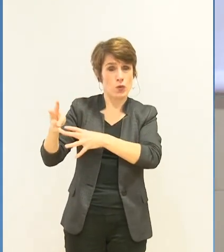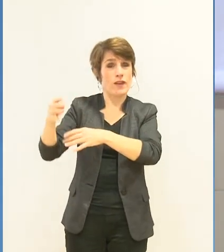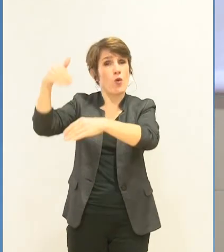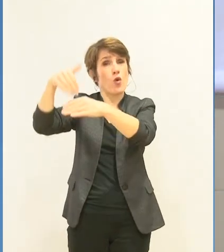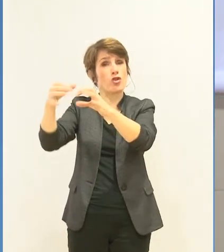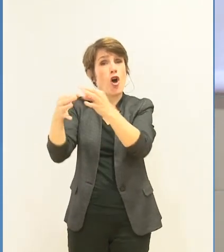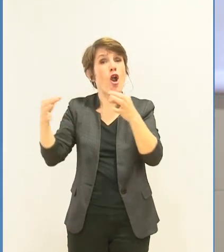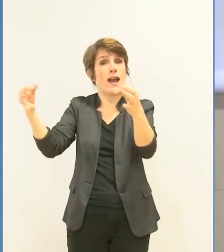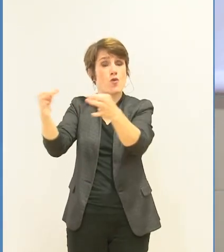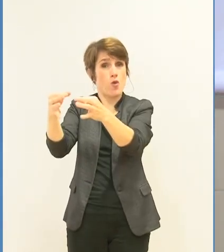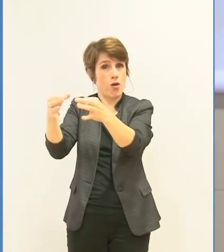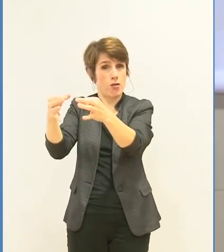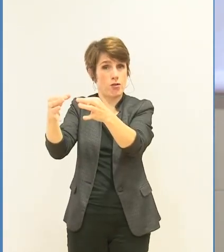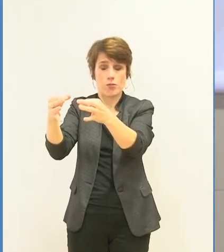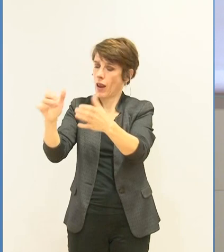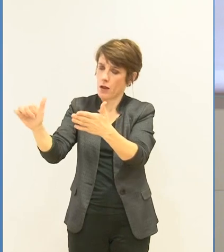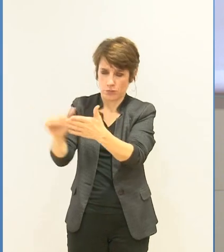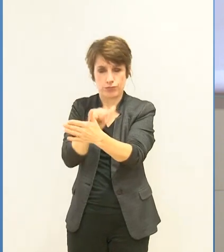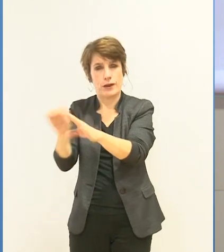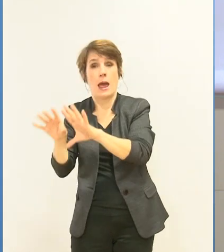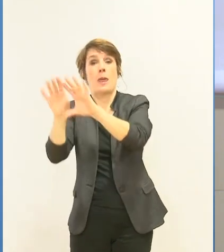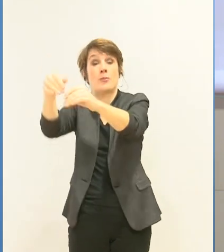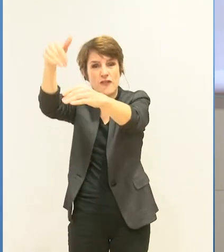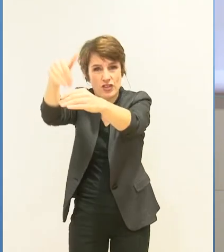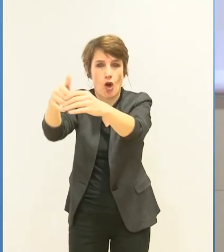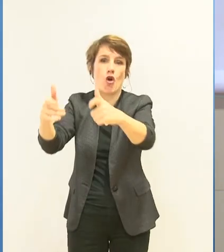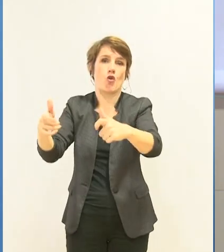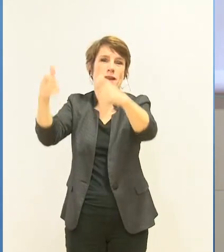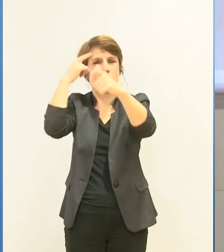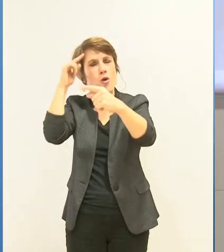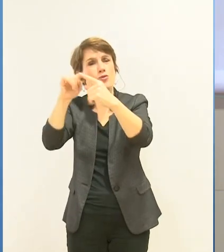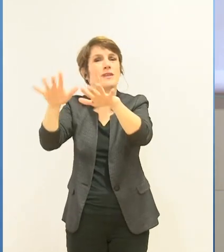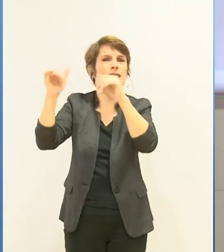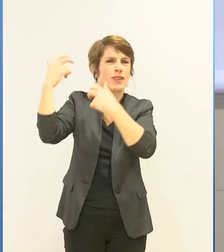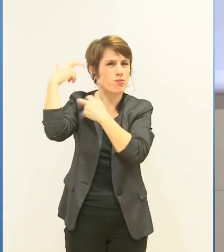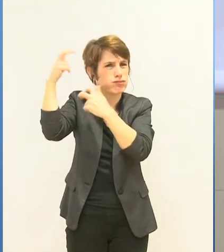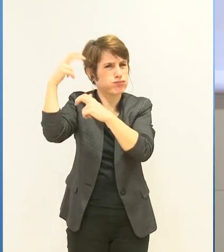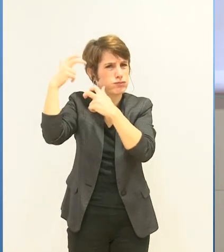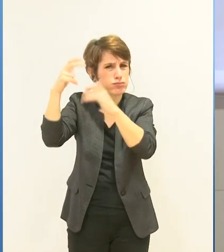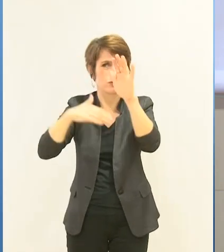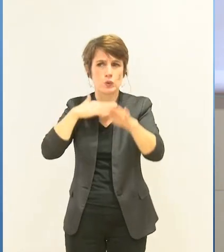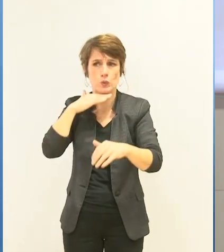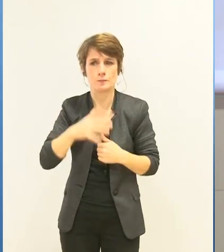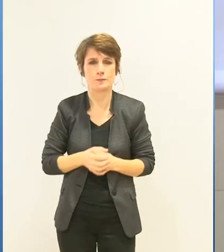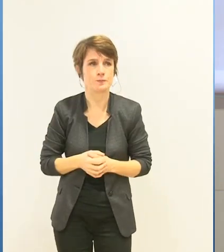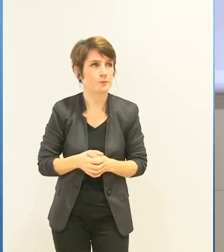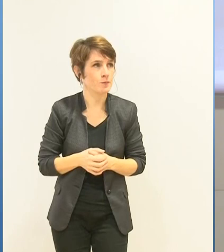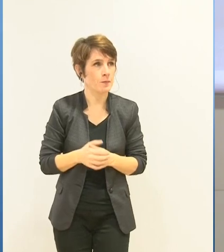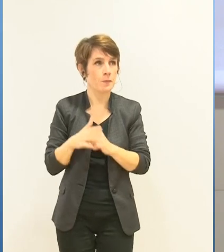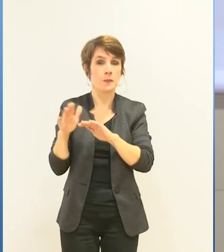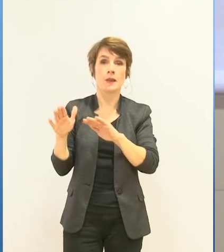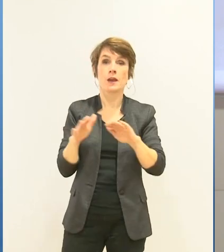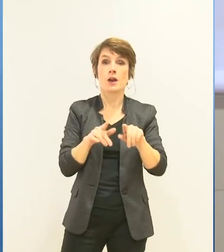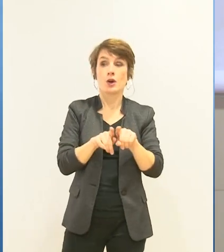la cour et qui a été rapatrié à l'intérieur du bâtiment afin d'en limiter l'impact sonore enfin les activités